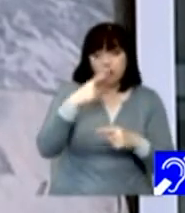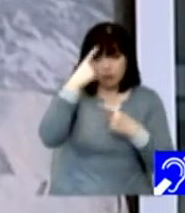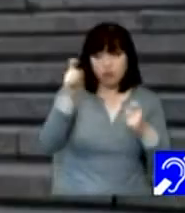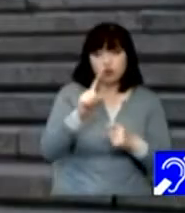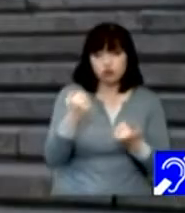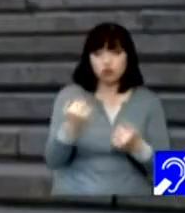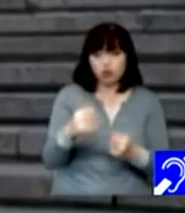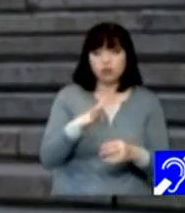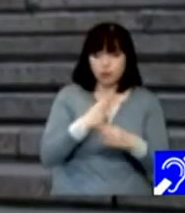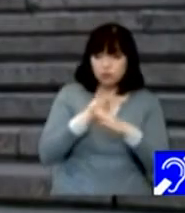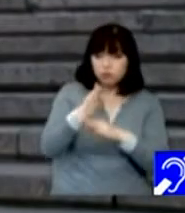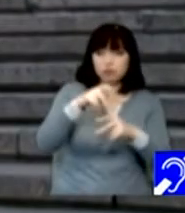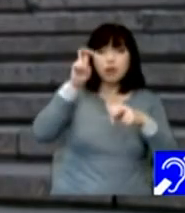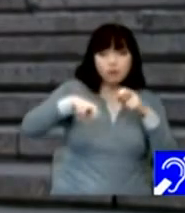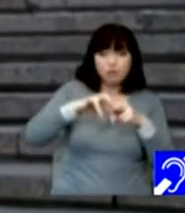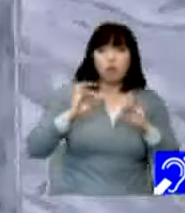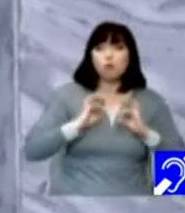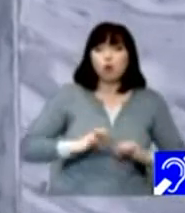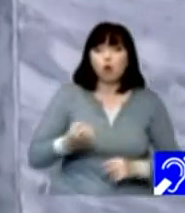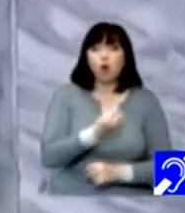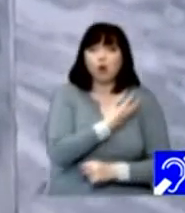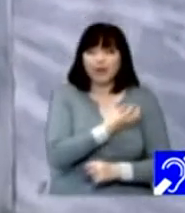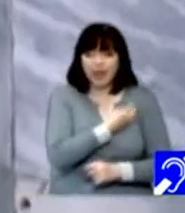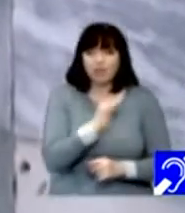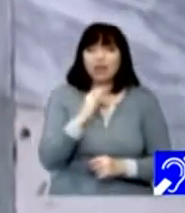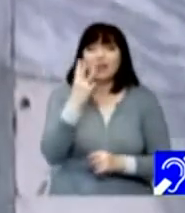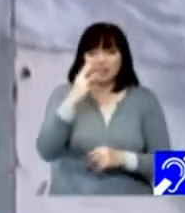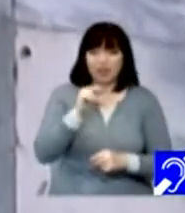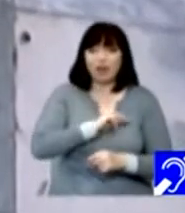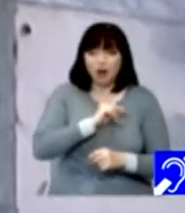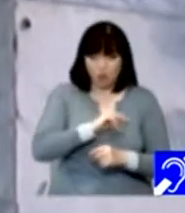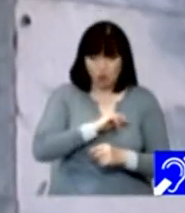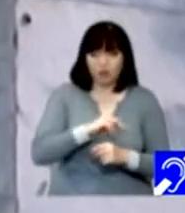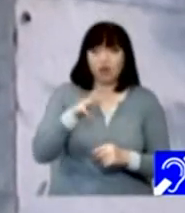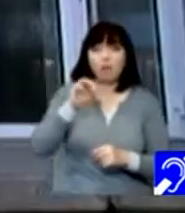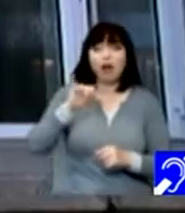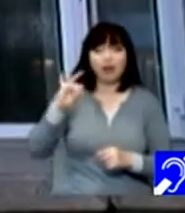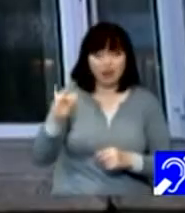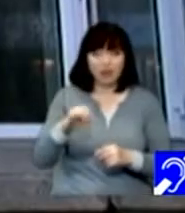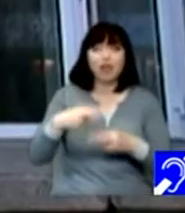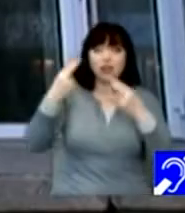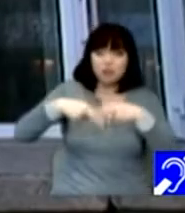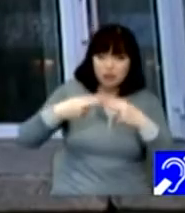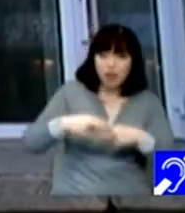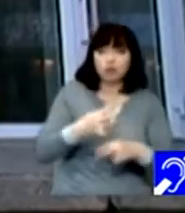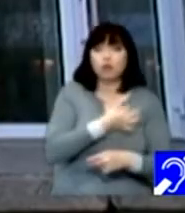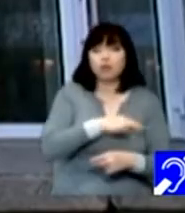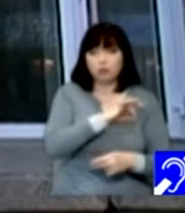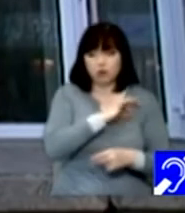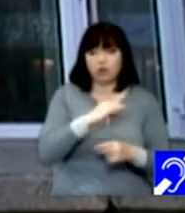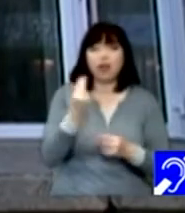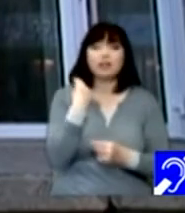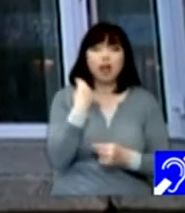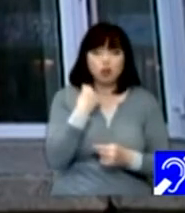un control pe averea unui procuror de la Orhei, dar și a trei funcționari publici de la MAI, Serviciul Vamal și Inspectoratul Fiscal de